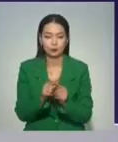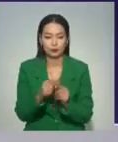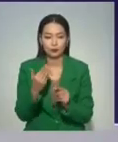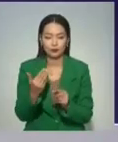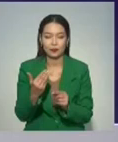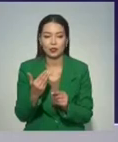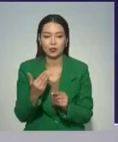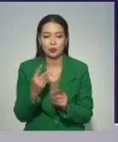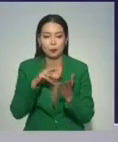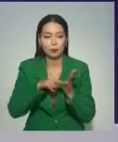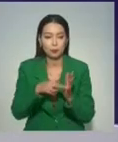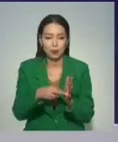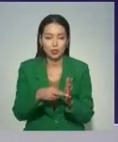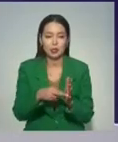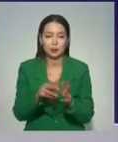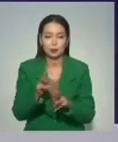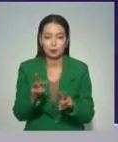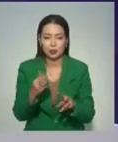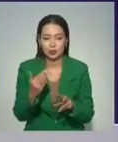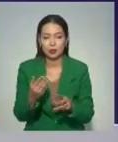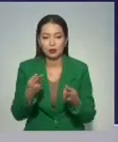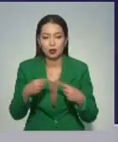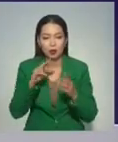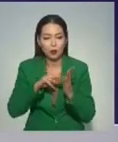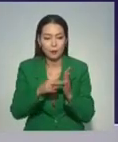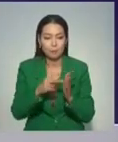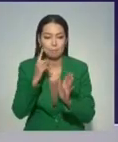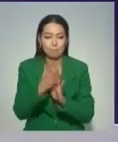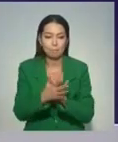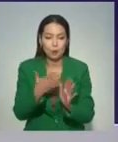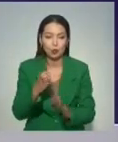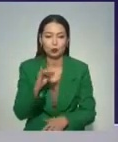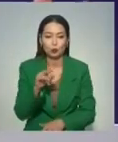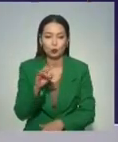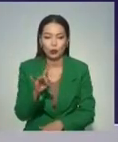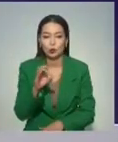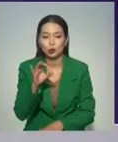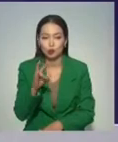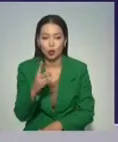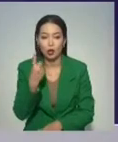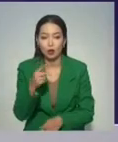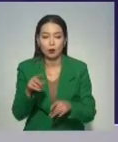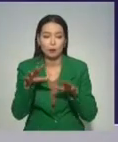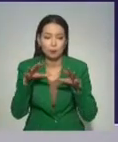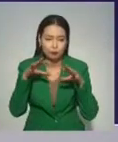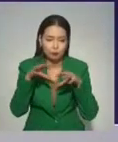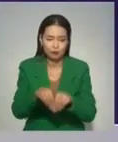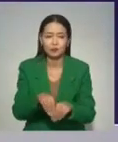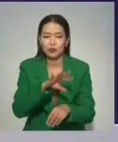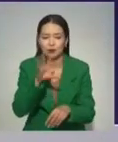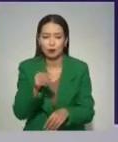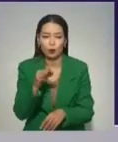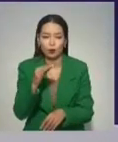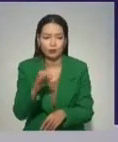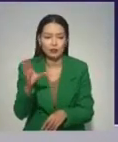президента планируем сделать, организовать такое понятие, как суперцон. В одном здании будут все фронт-офисы